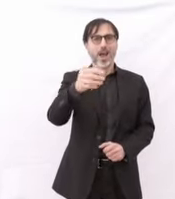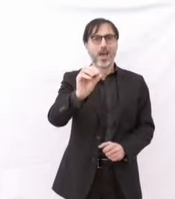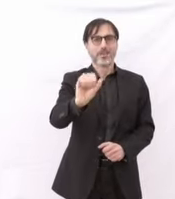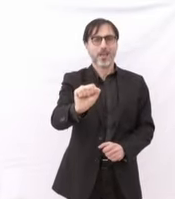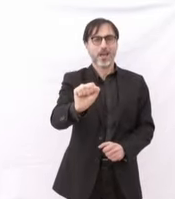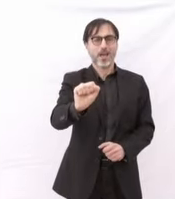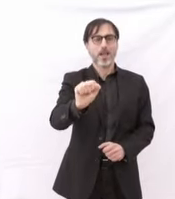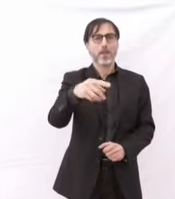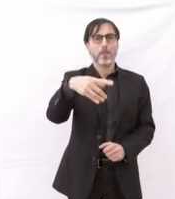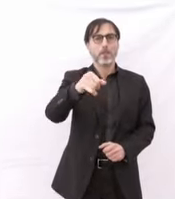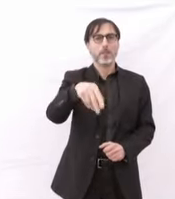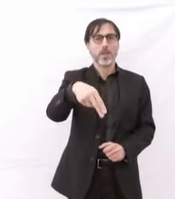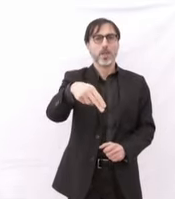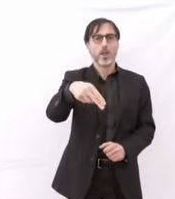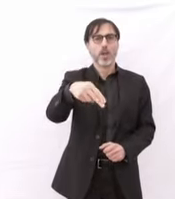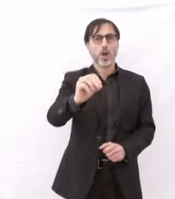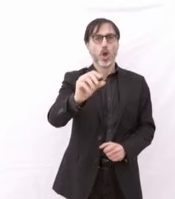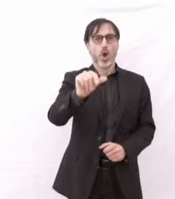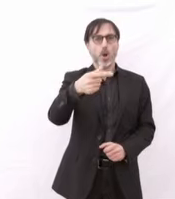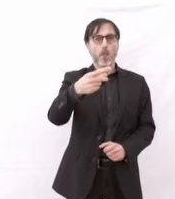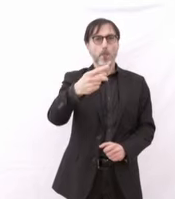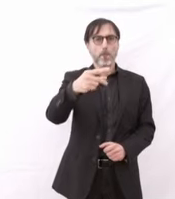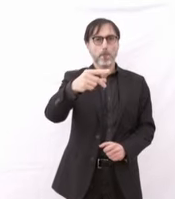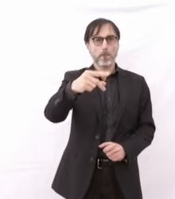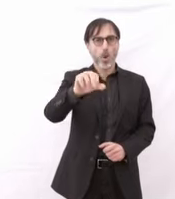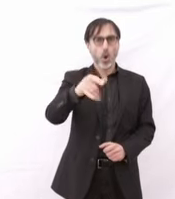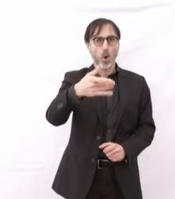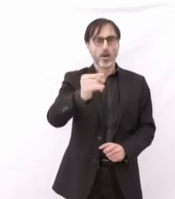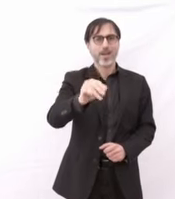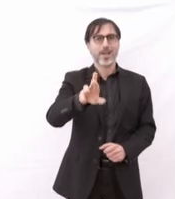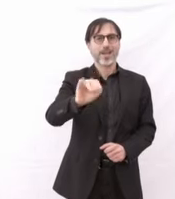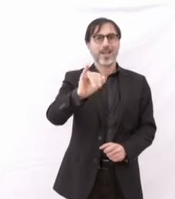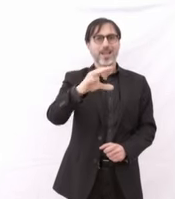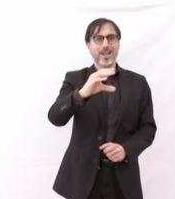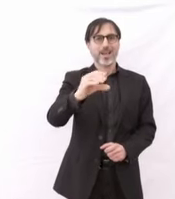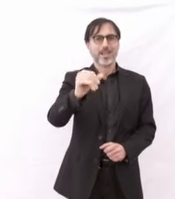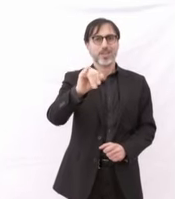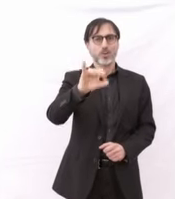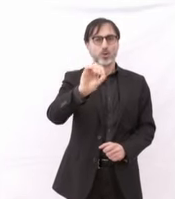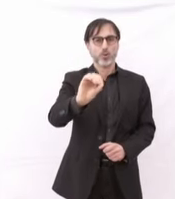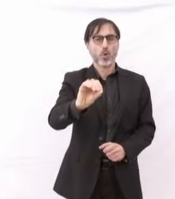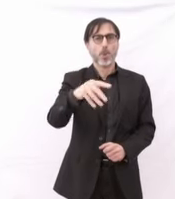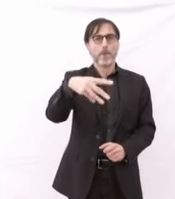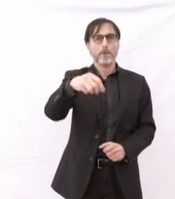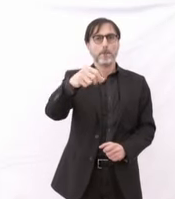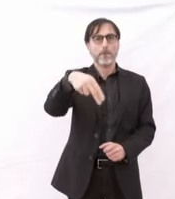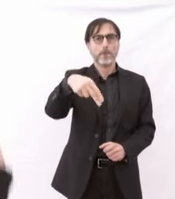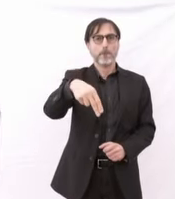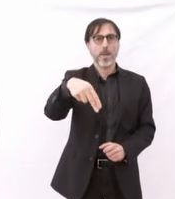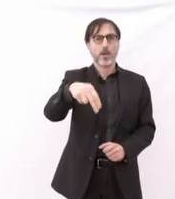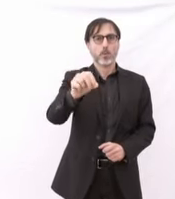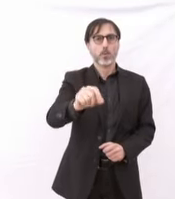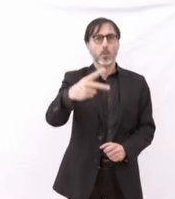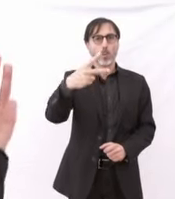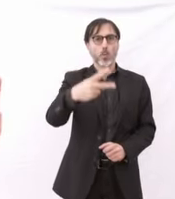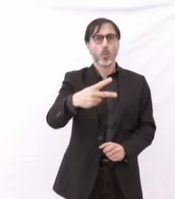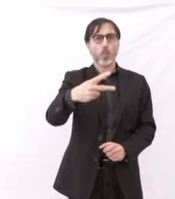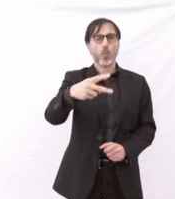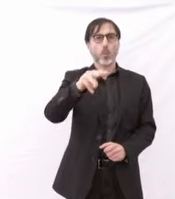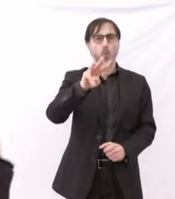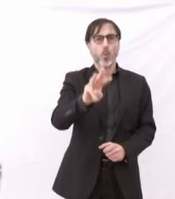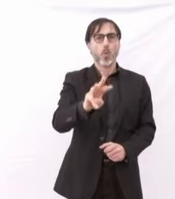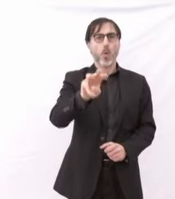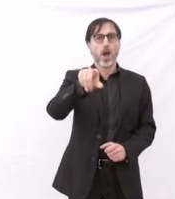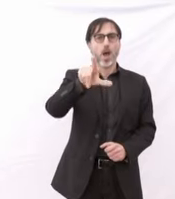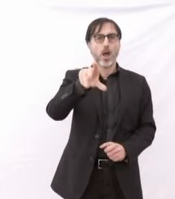Giuseppe Minopoli, Lorenzo Riccio, Raffaele Manna, Samuel Quacu,